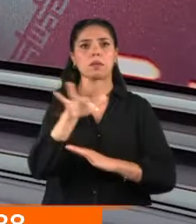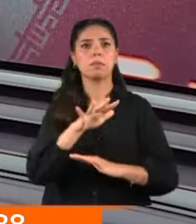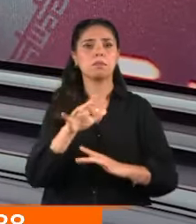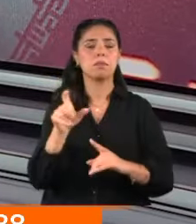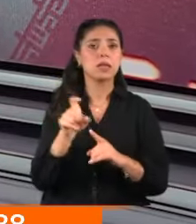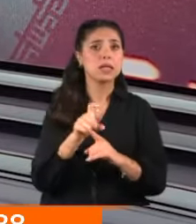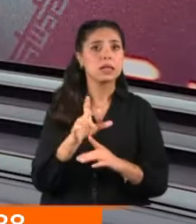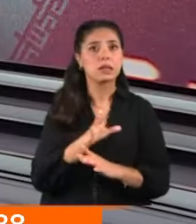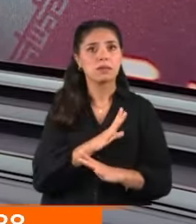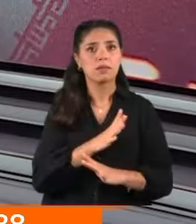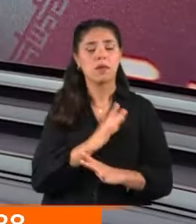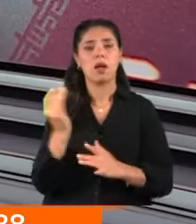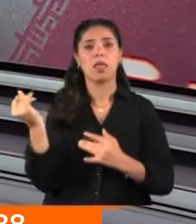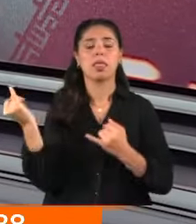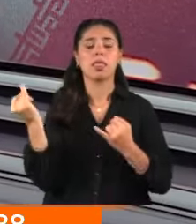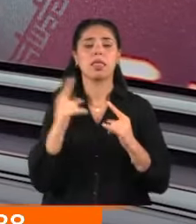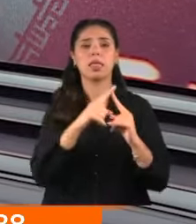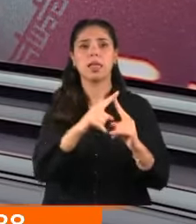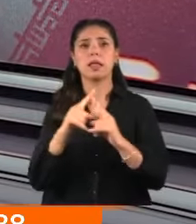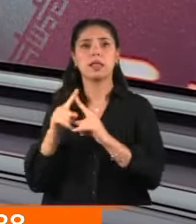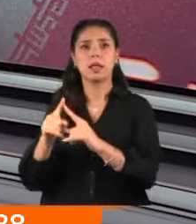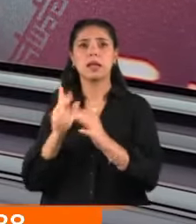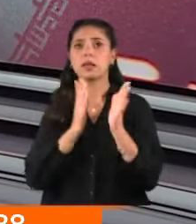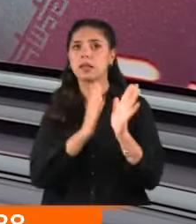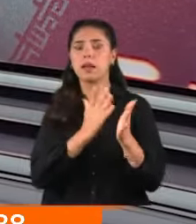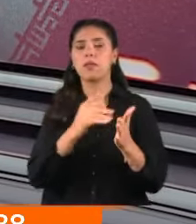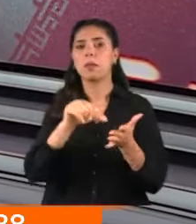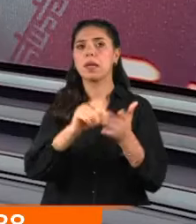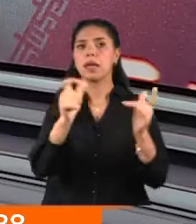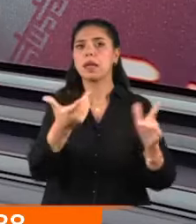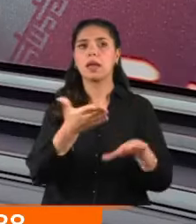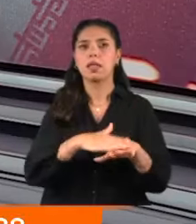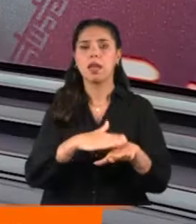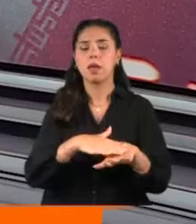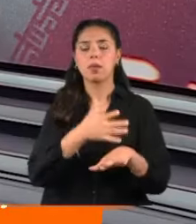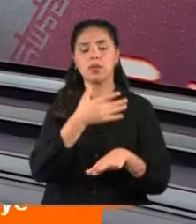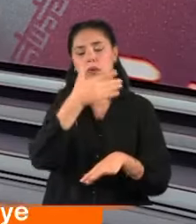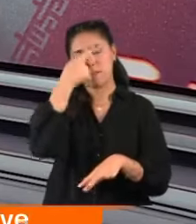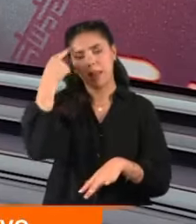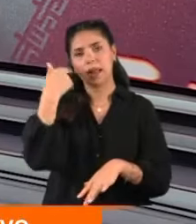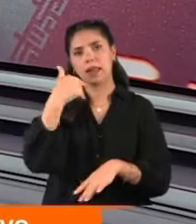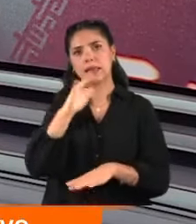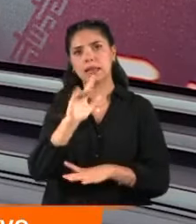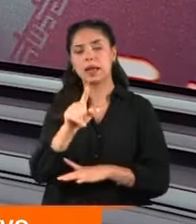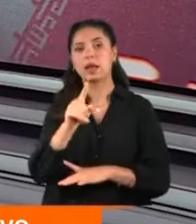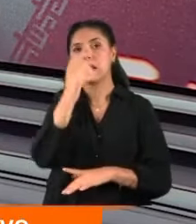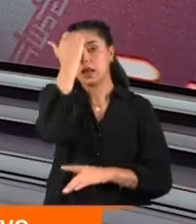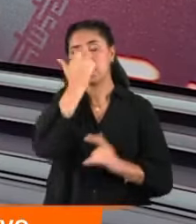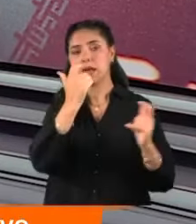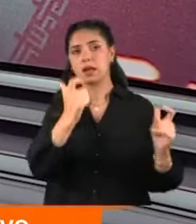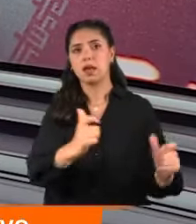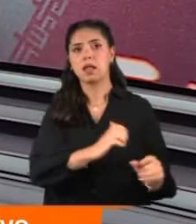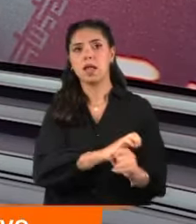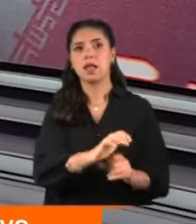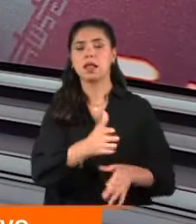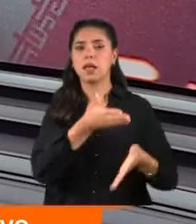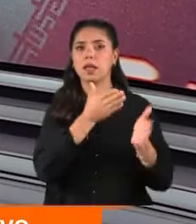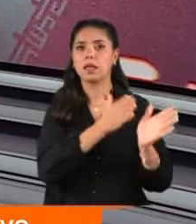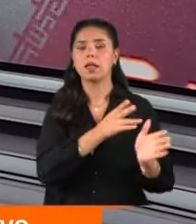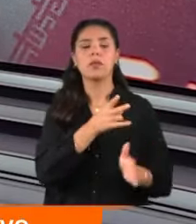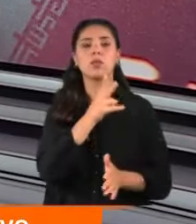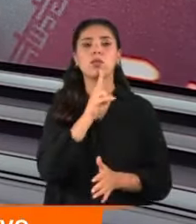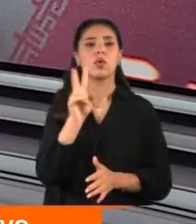Karşılıklı tehditler sürse de İran'ın ne yapacağı henüz kesilebilmiş değil. Tüm bunlar yaşanırken Gazze'deki katliamsa durmadı. İşte